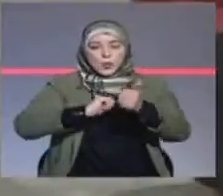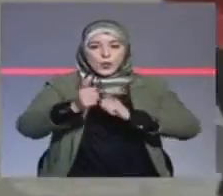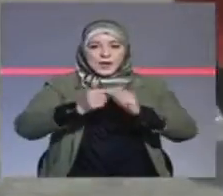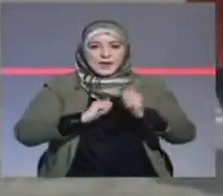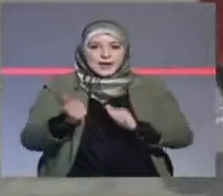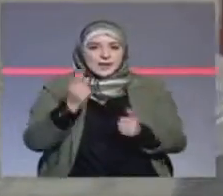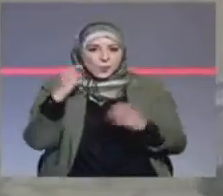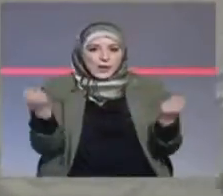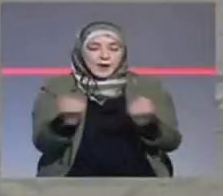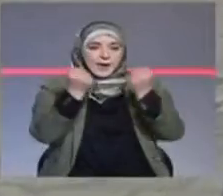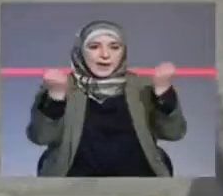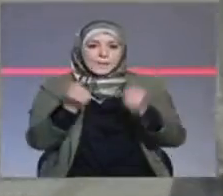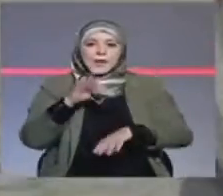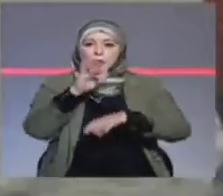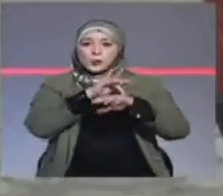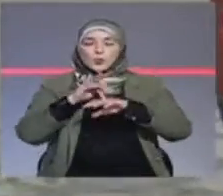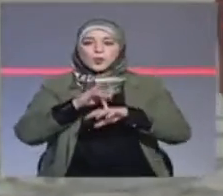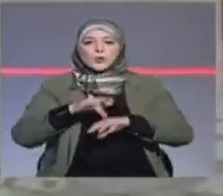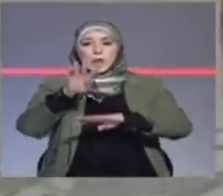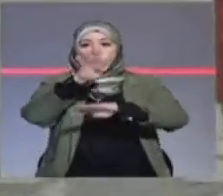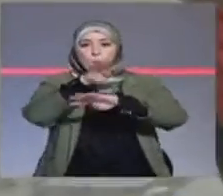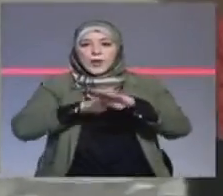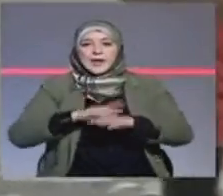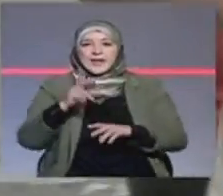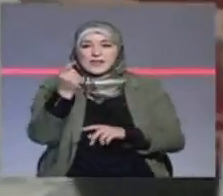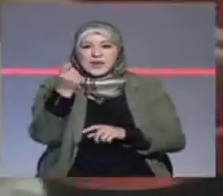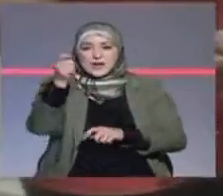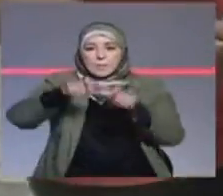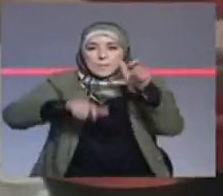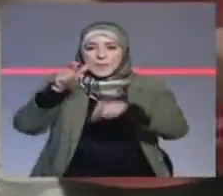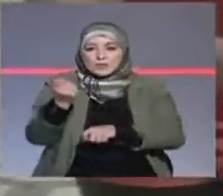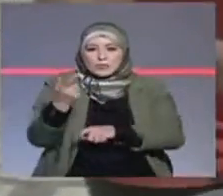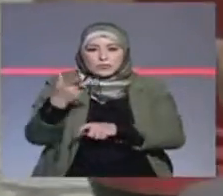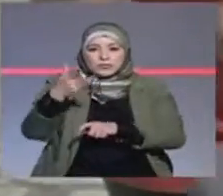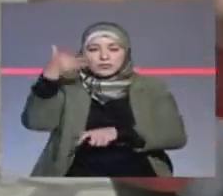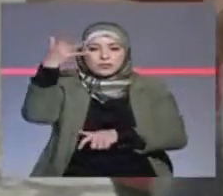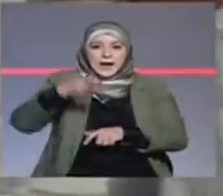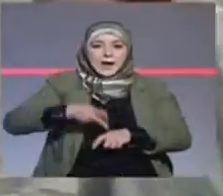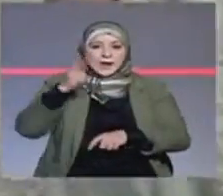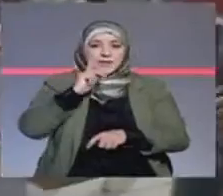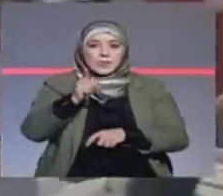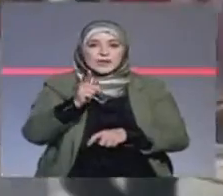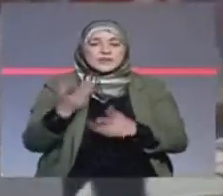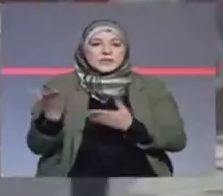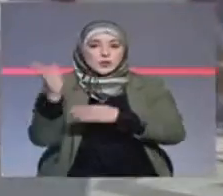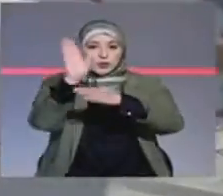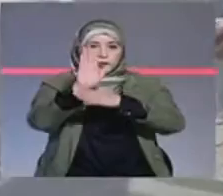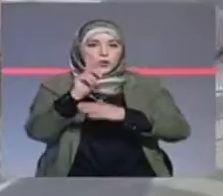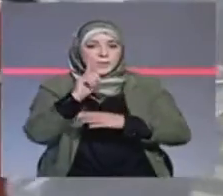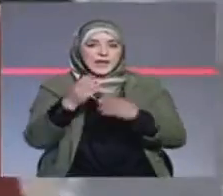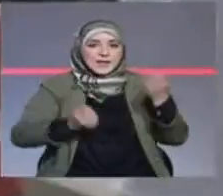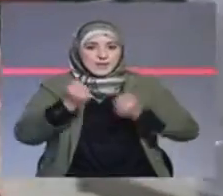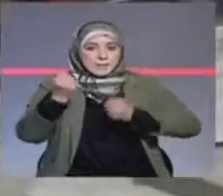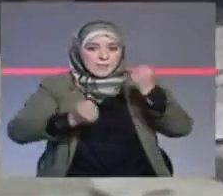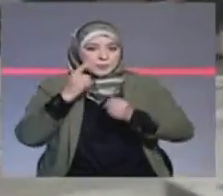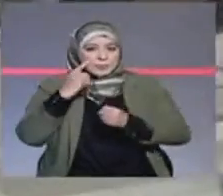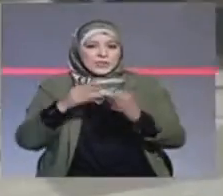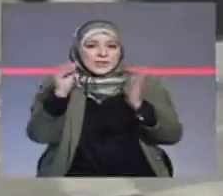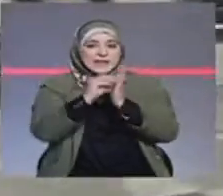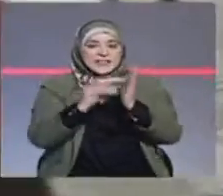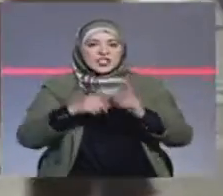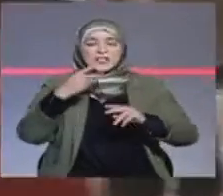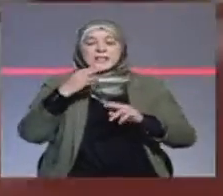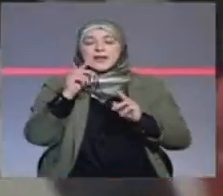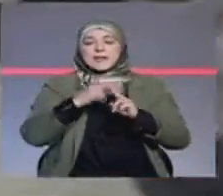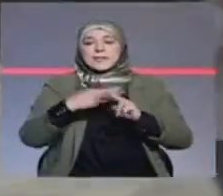وتستهدف الحملة الولايات ذات الكثافة السكانية العالية والتي ستمر بها القافلة من أجل تسجيل 1000